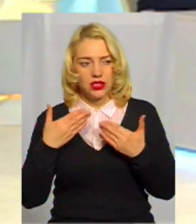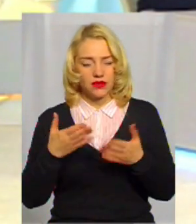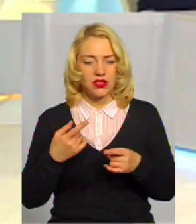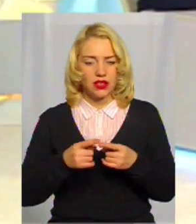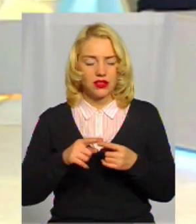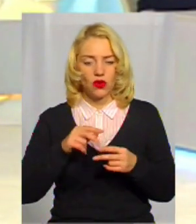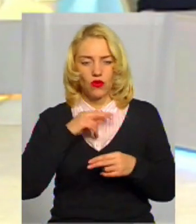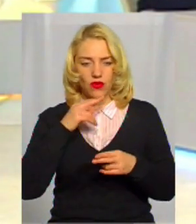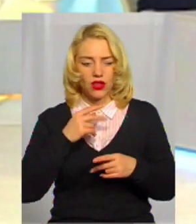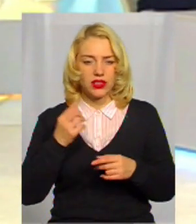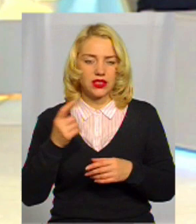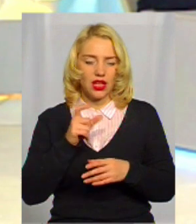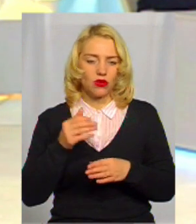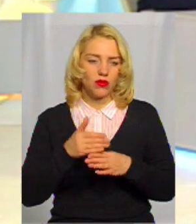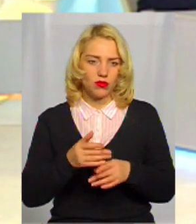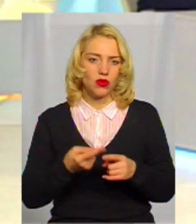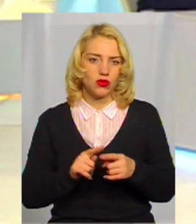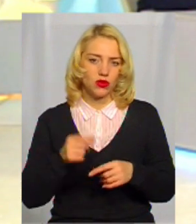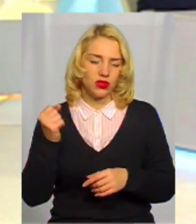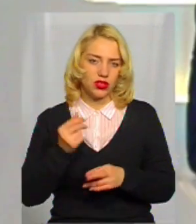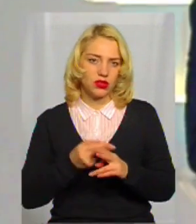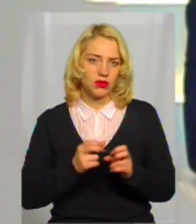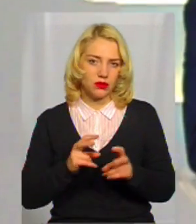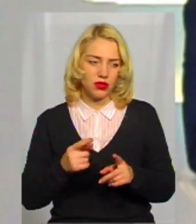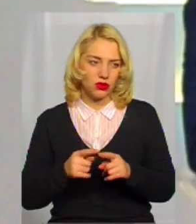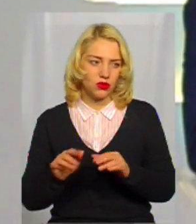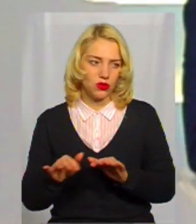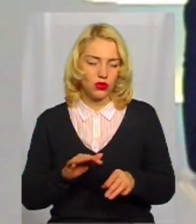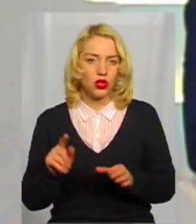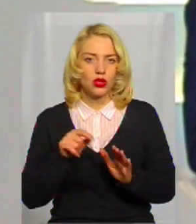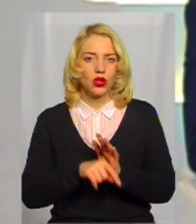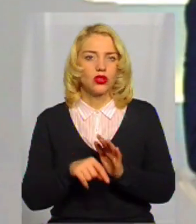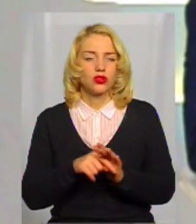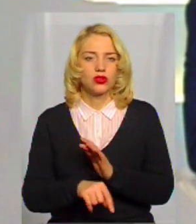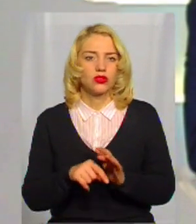за допомогою цього ж тижня безпеки дорожнього руху. А от що стосується